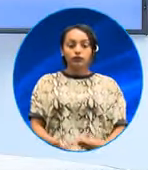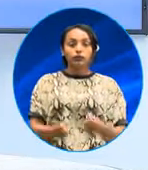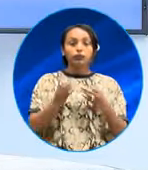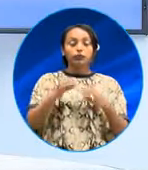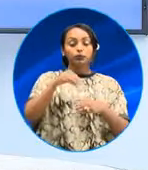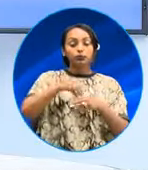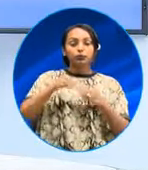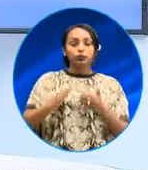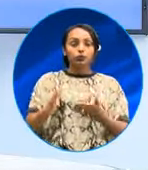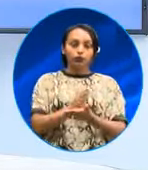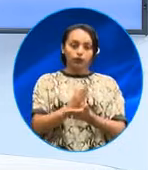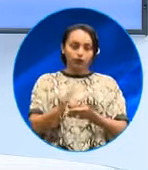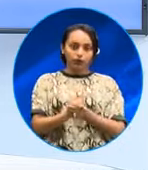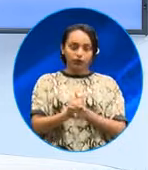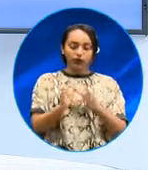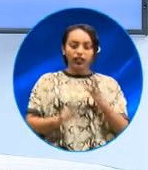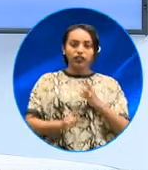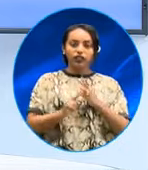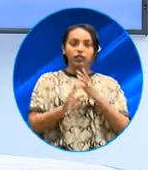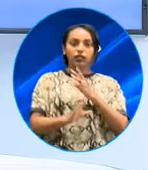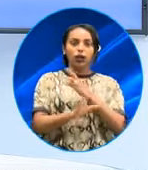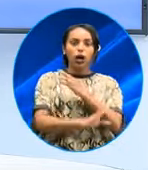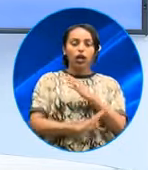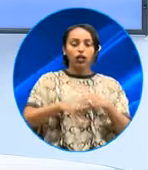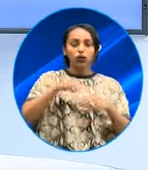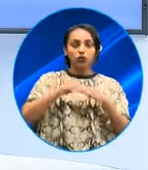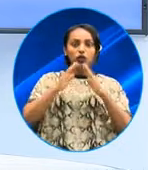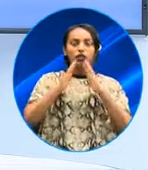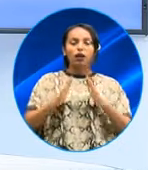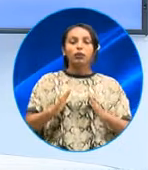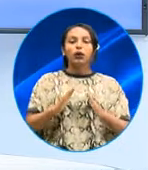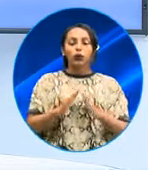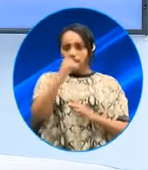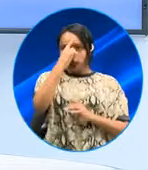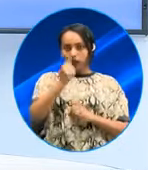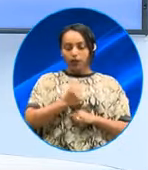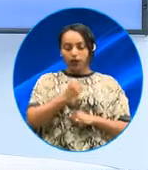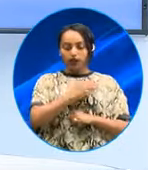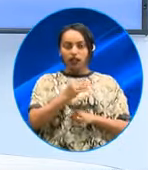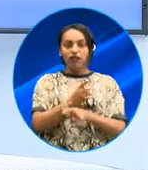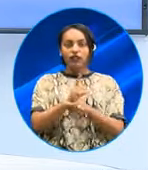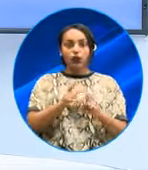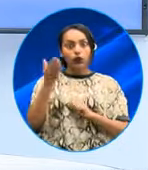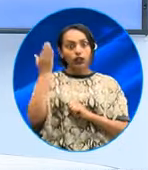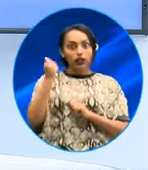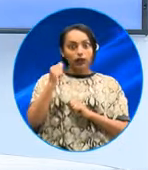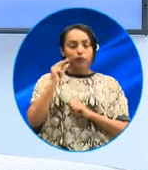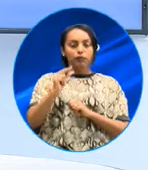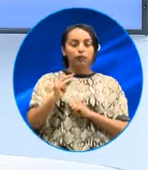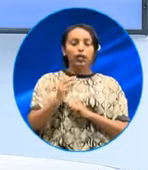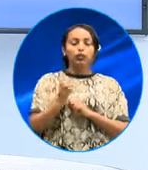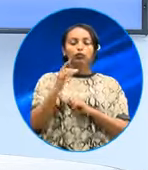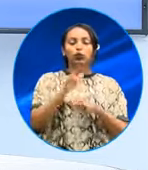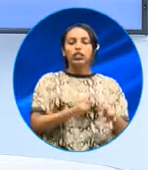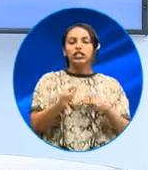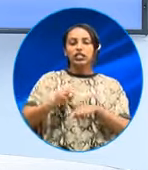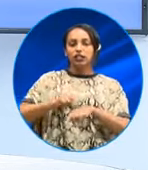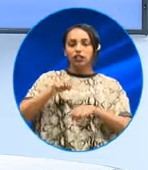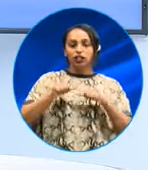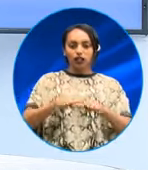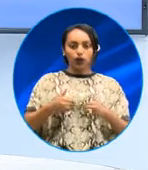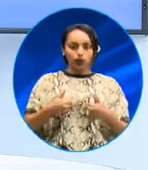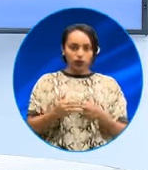በርካታ መራጮች የተሳተፉበት 6ኛው ሀገራዊ ምርጫ ሰላማዊ አማኒና ፍትሃዊ እንደነበር በብዙዎች ዘንድ